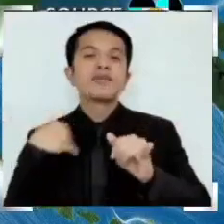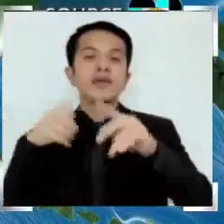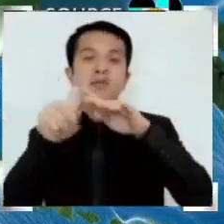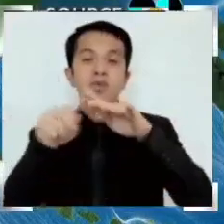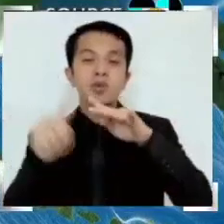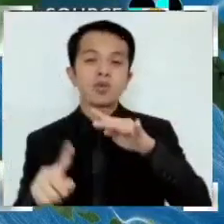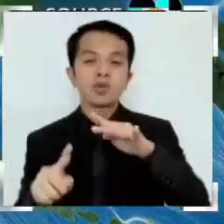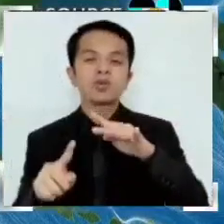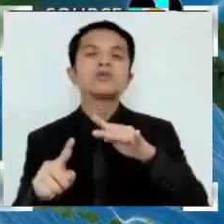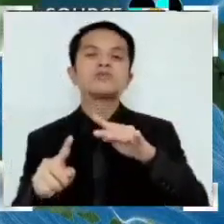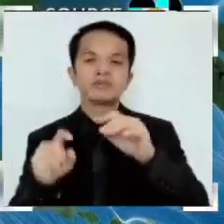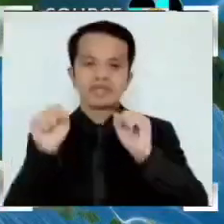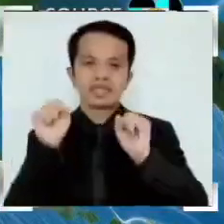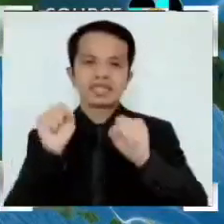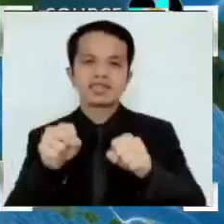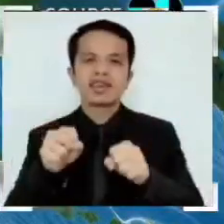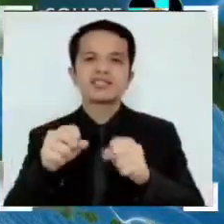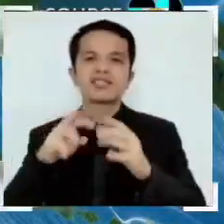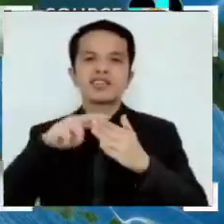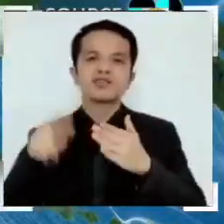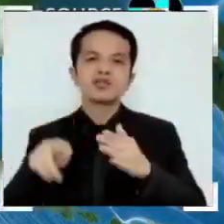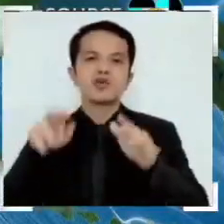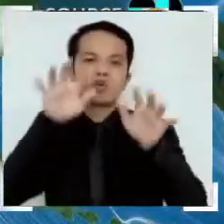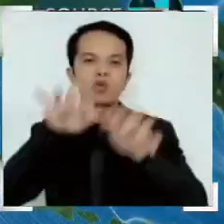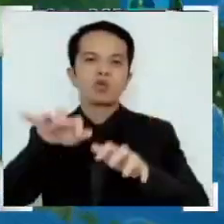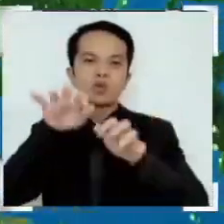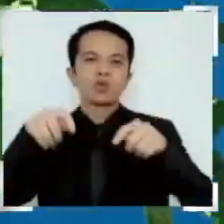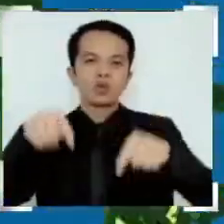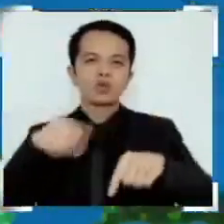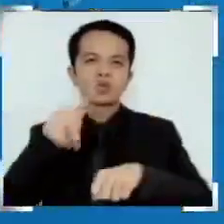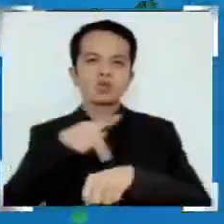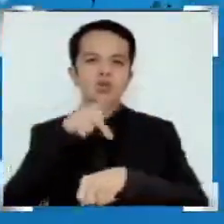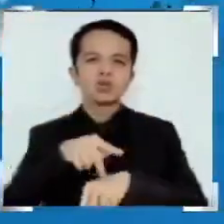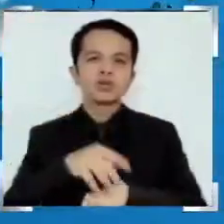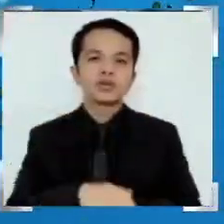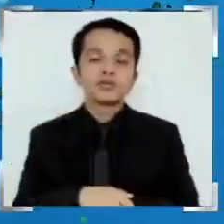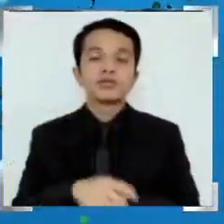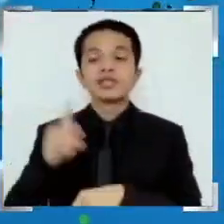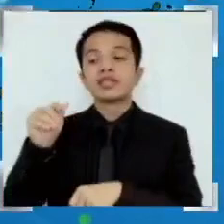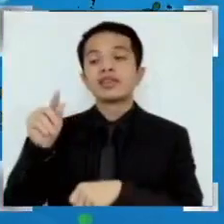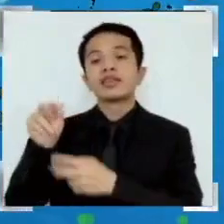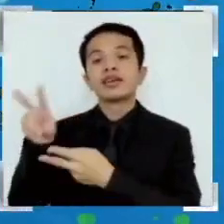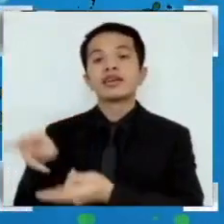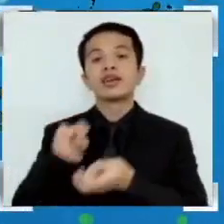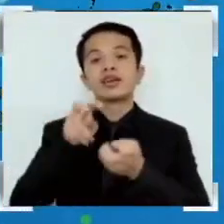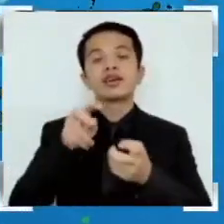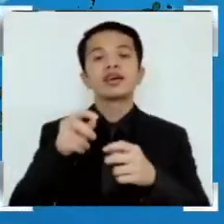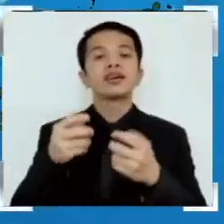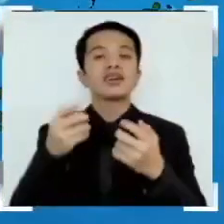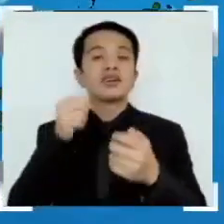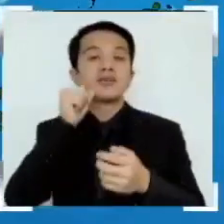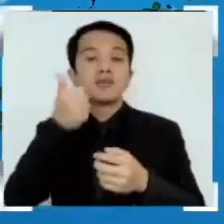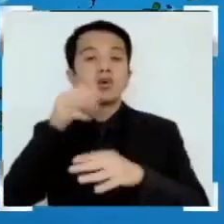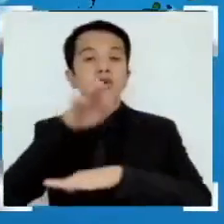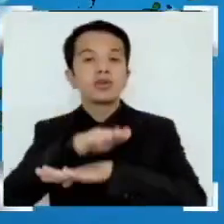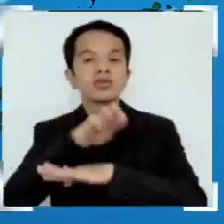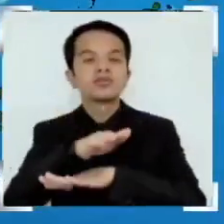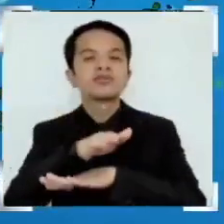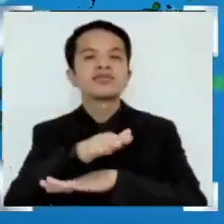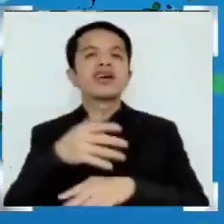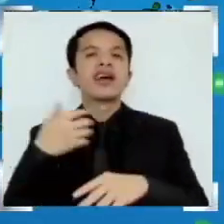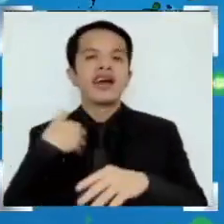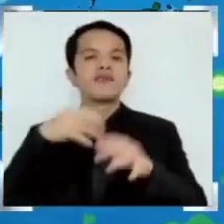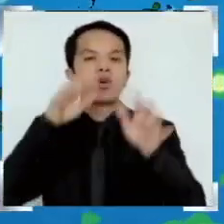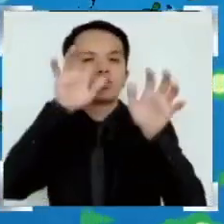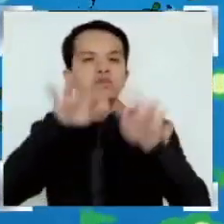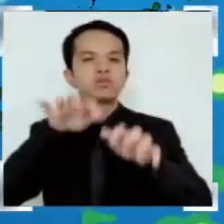ang magpapaulan pa rin sa ating bansa. Base nga sa datos ng Metro Weather, bukas ng hapon, malawakan po ang pag-ulan dito